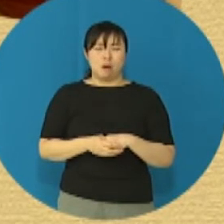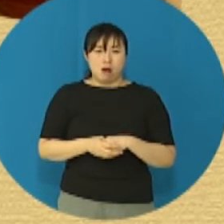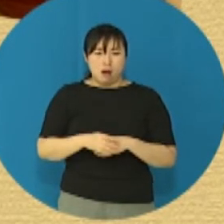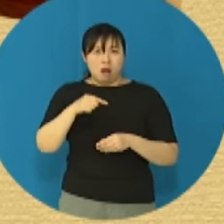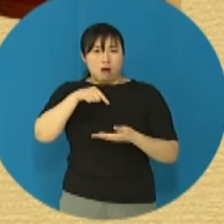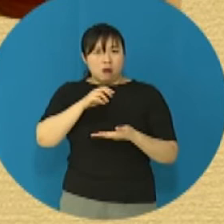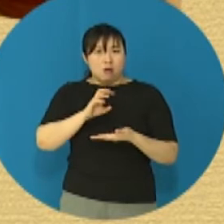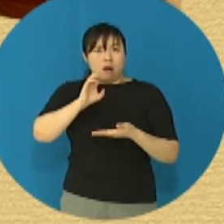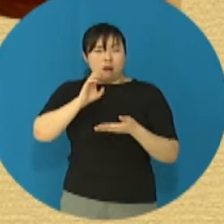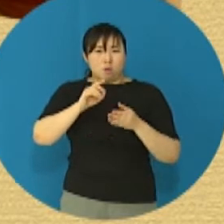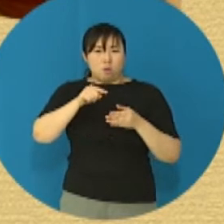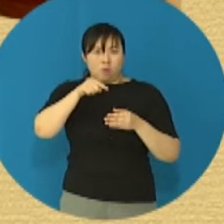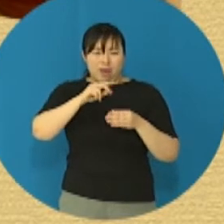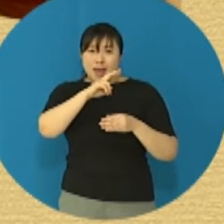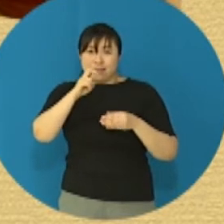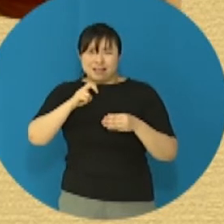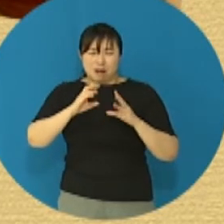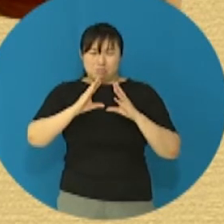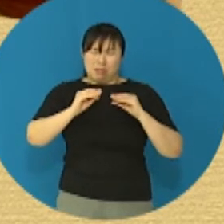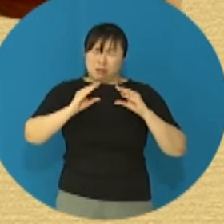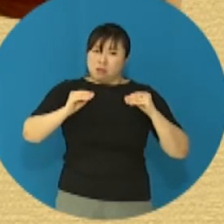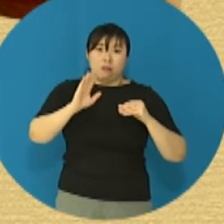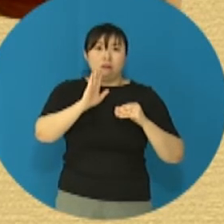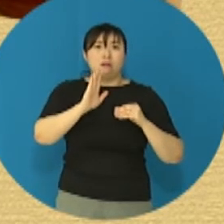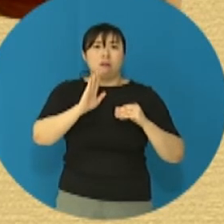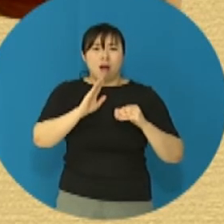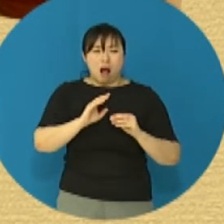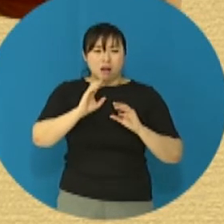がまだ残っているのが嬉しいですね。